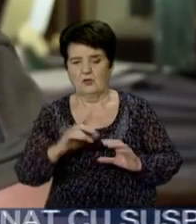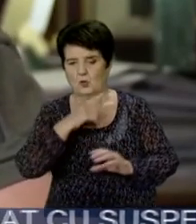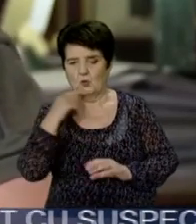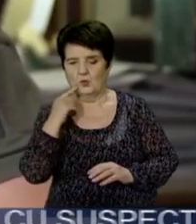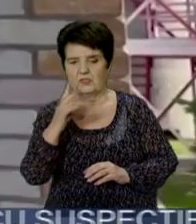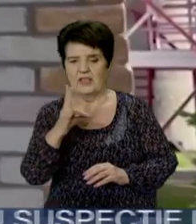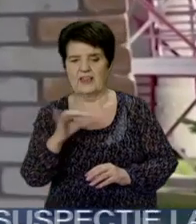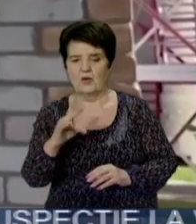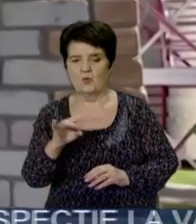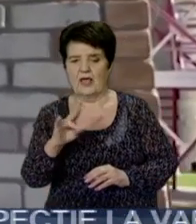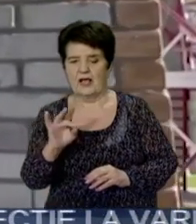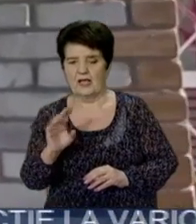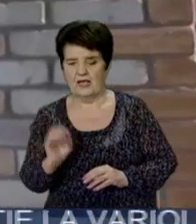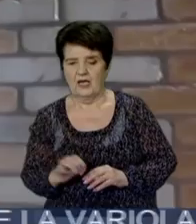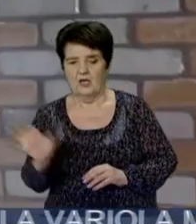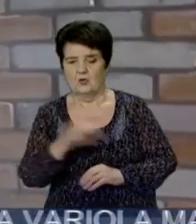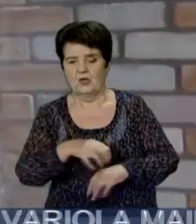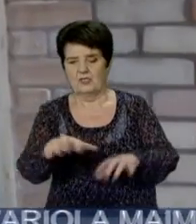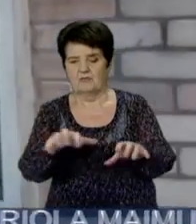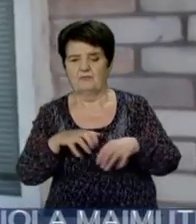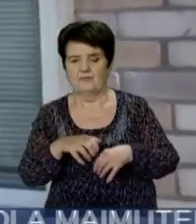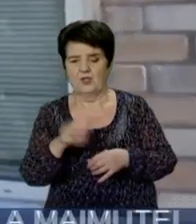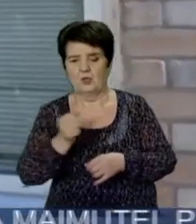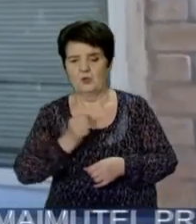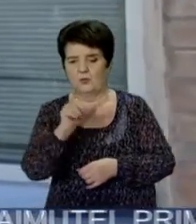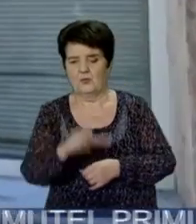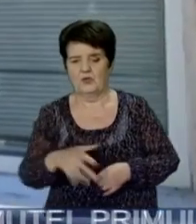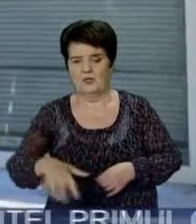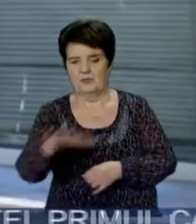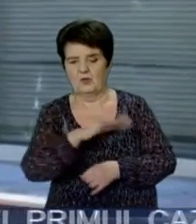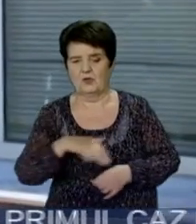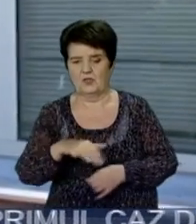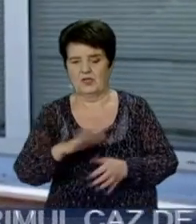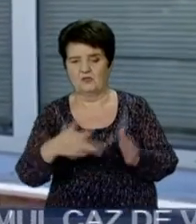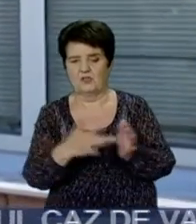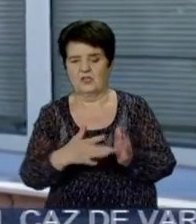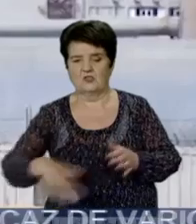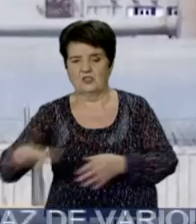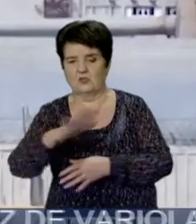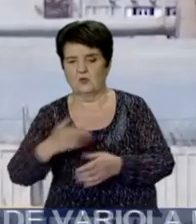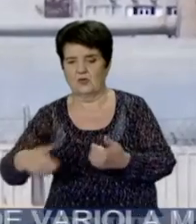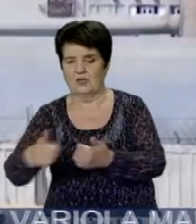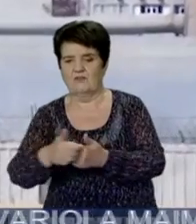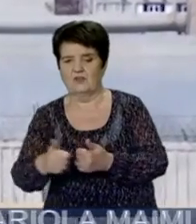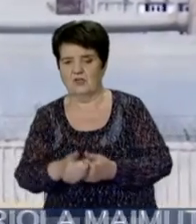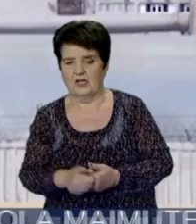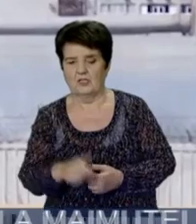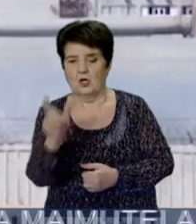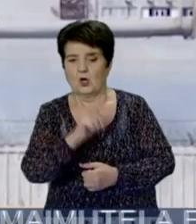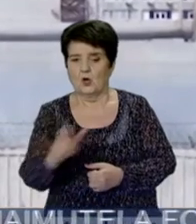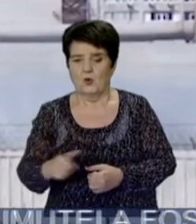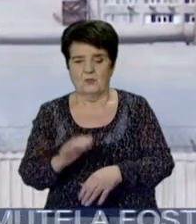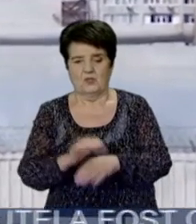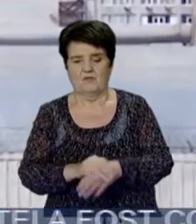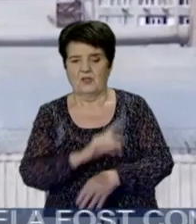terorist. Toate trupele ruse trebuie retrase imediat și necondiționat de pe teritoriul centralei și din zonele învecinate. Dacă acum lumea nu dă